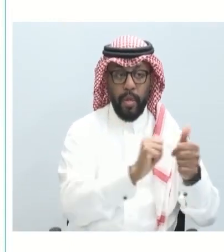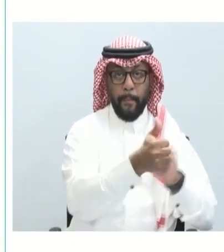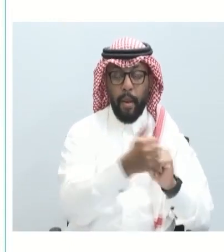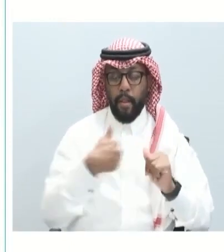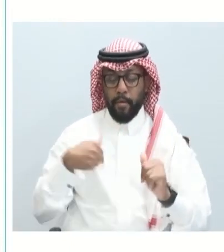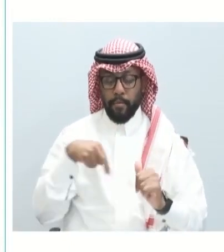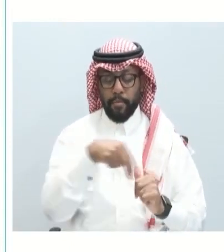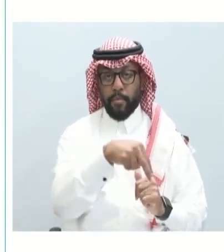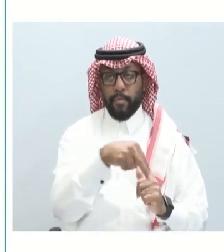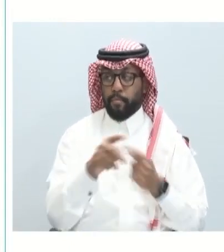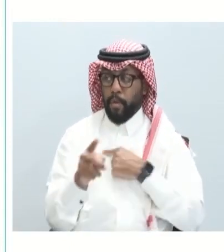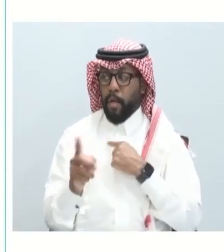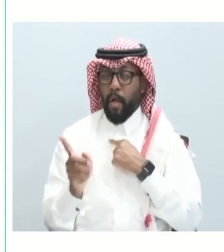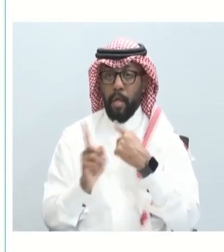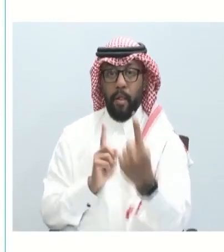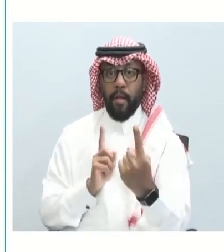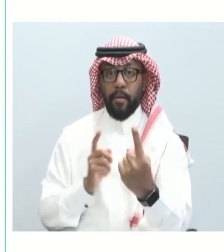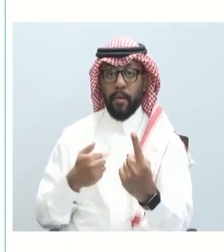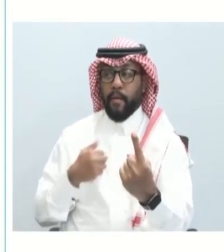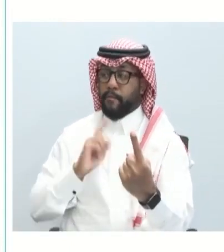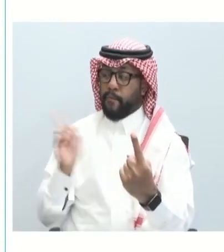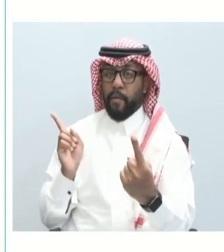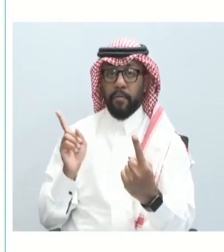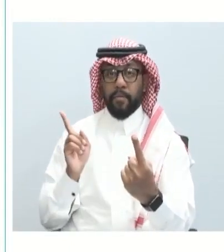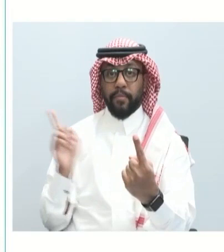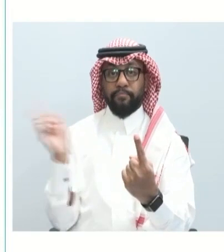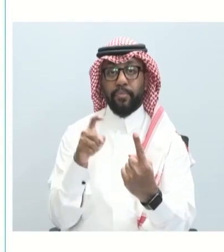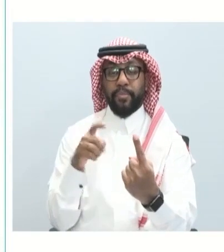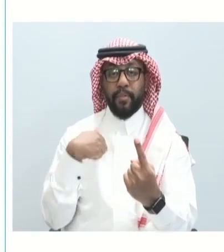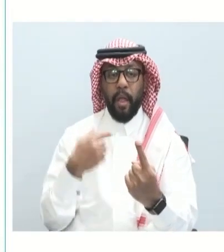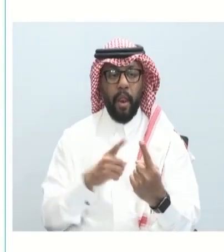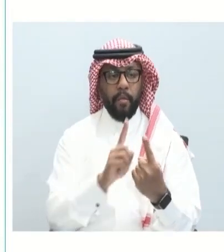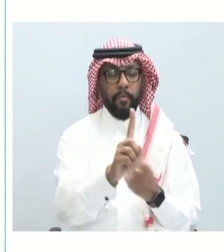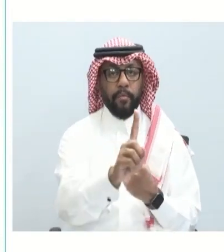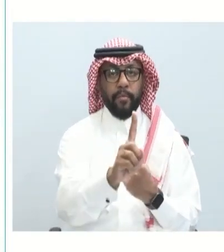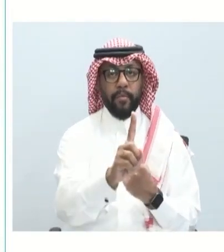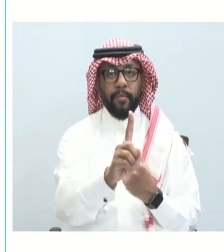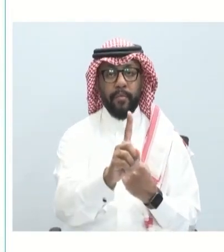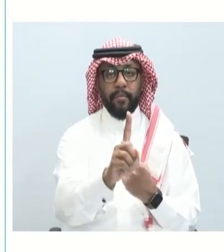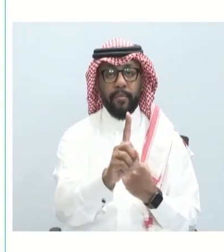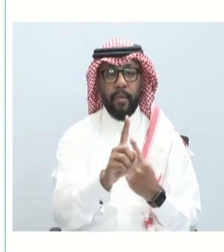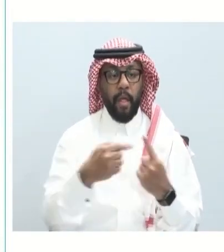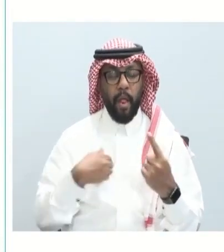تمكنت من تخطي متسابق الثاني فما ترتيبك في المسابقه